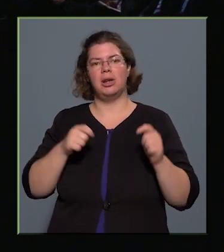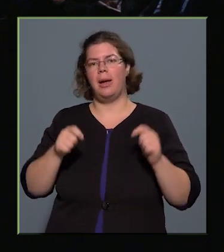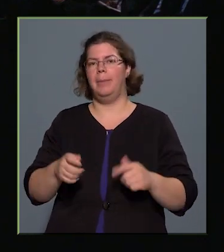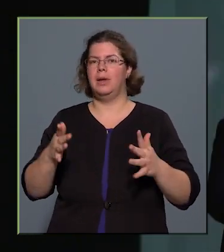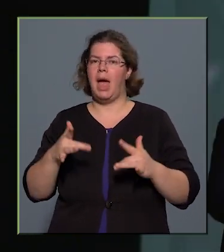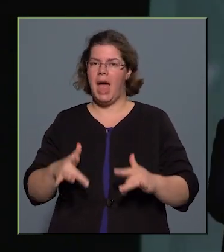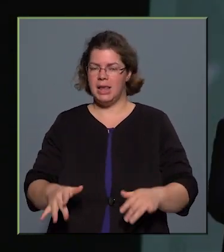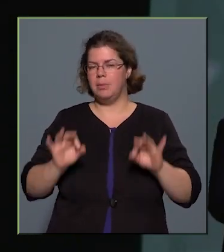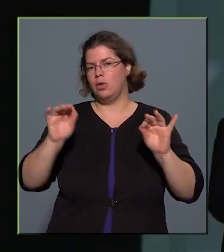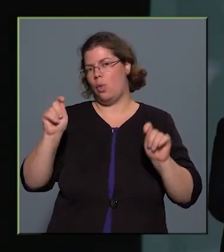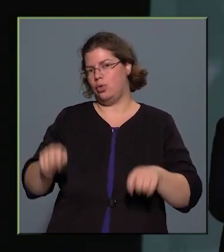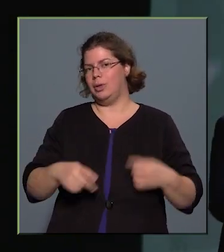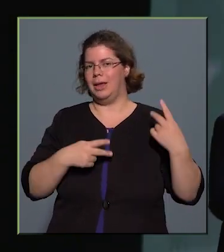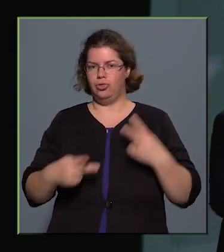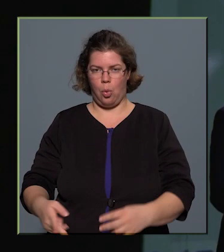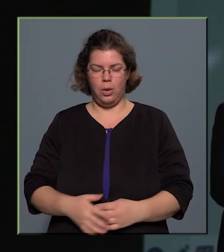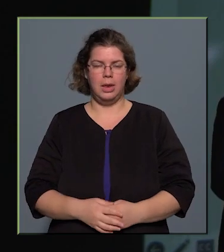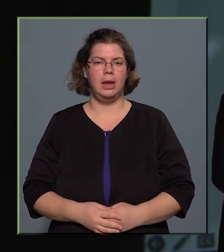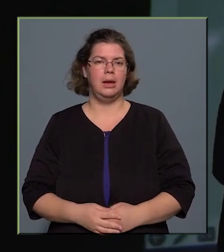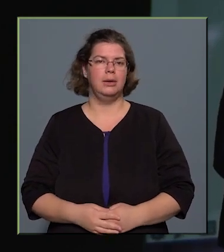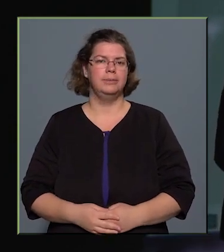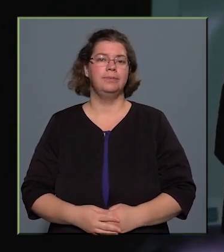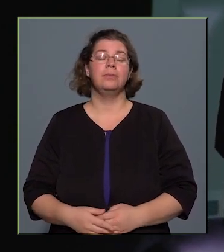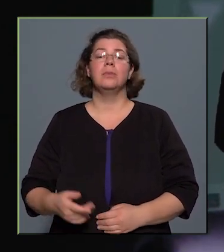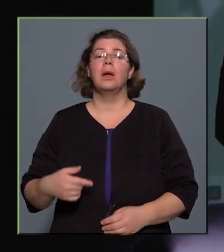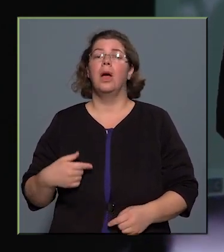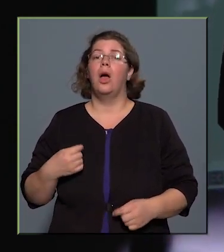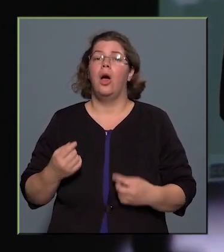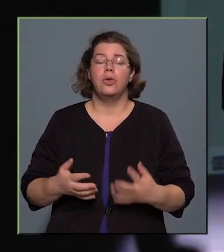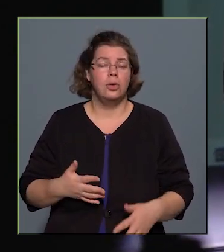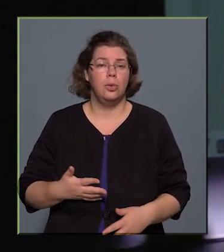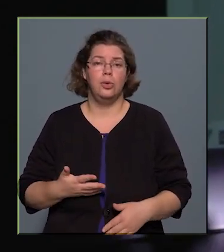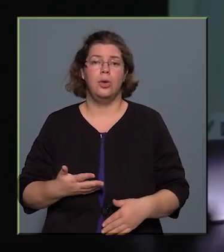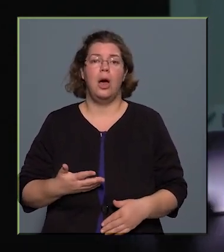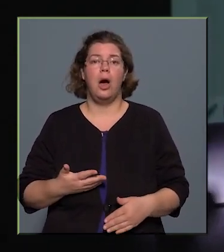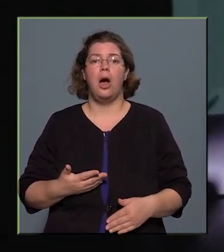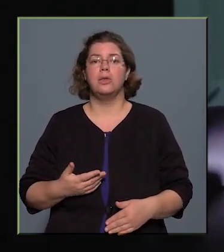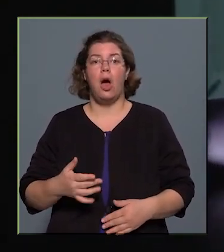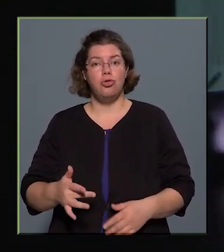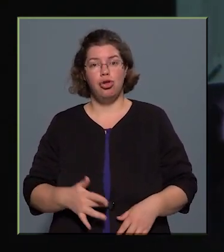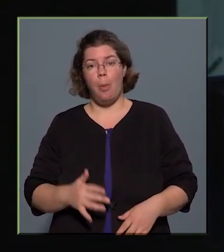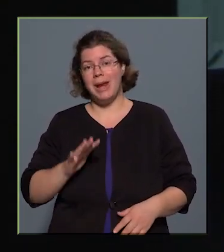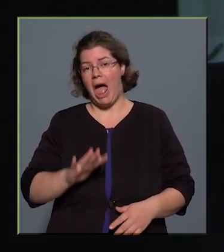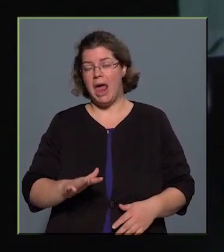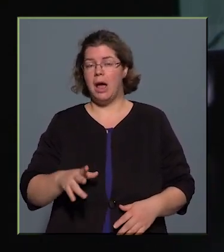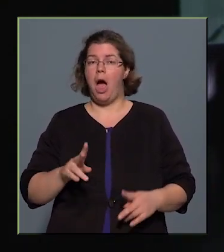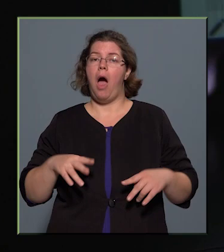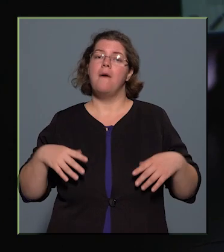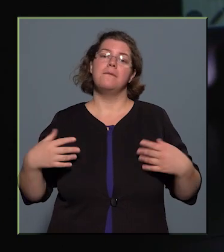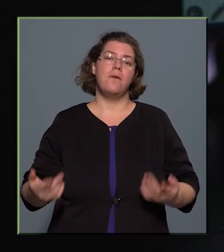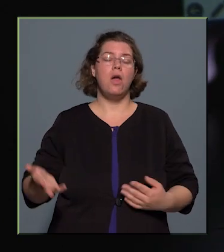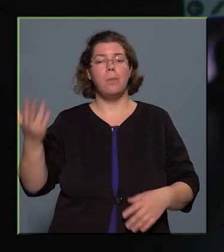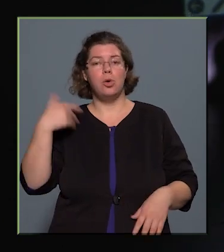helyzetben jó döntéseket hozni. Ugye hagyatkozhat a gyomrára, vagy hagyatkozhat a